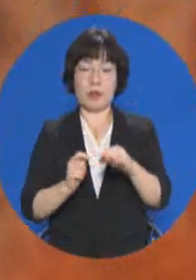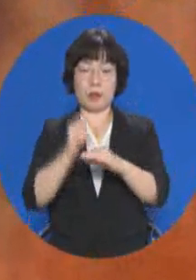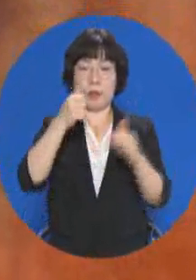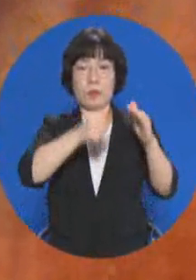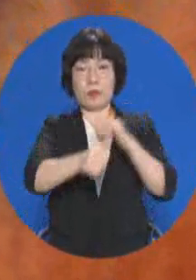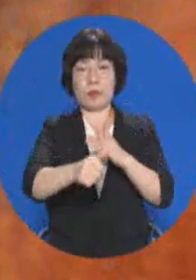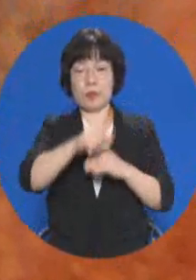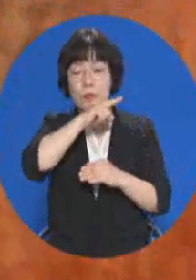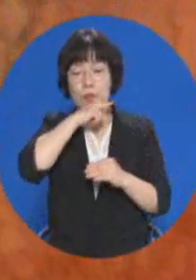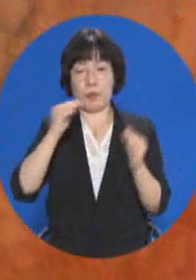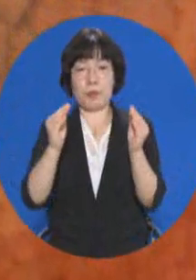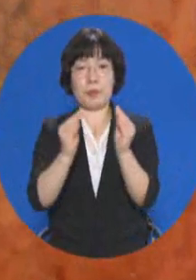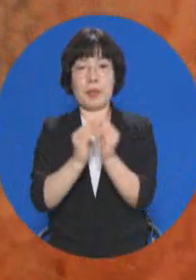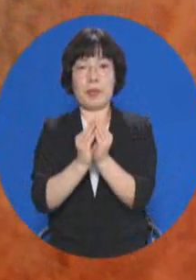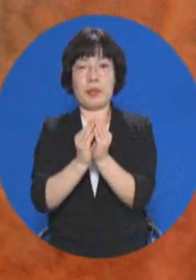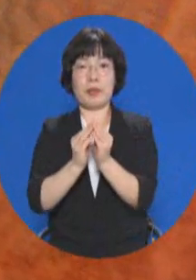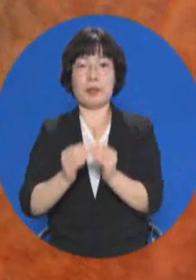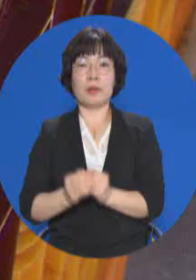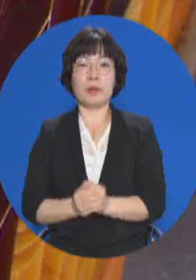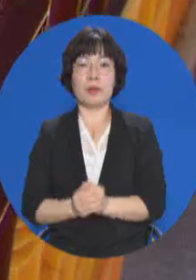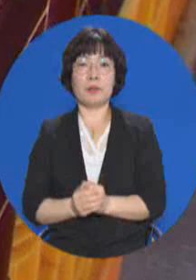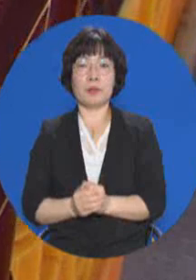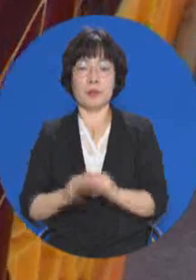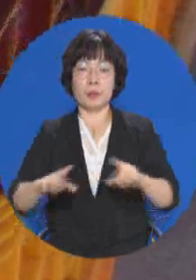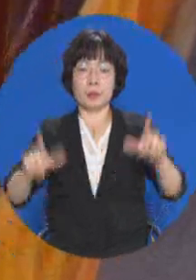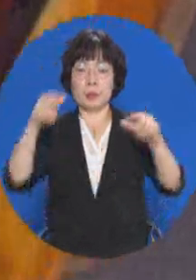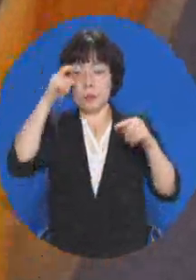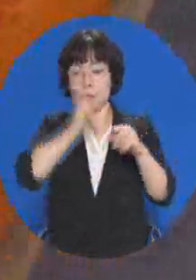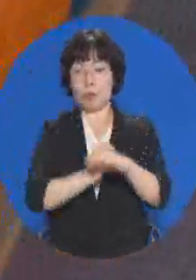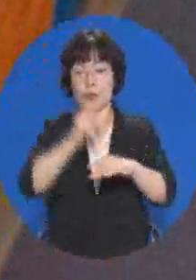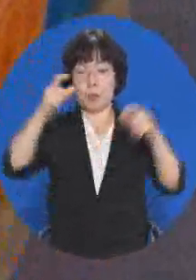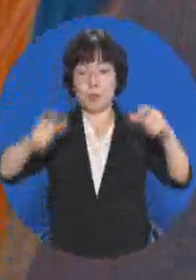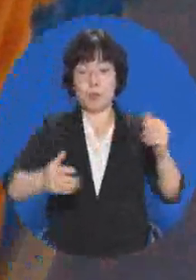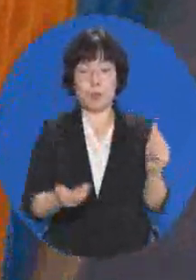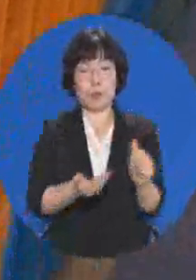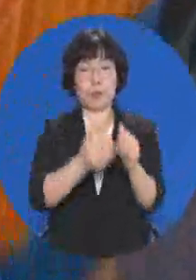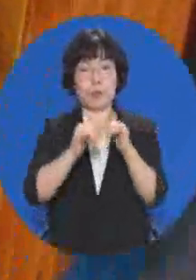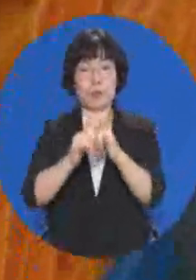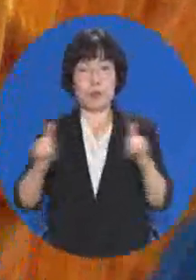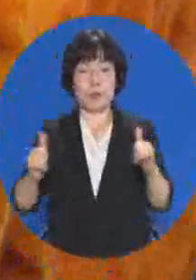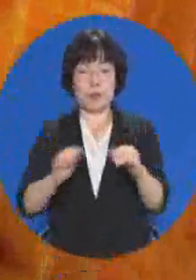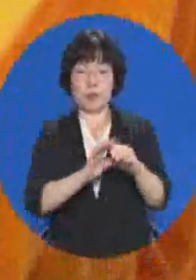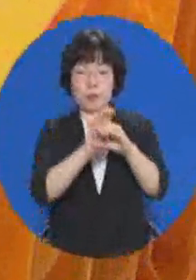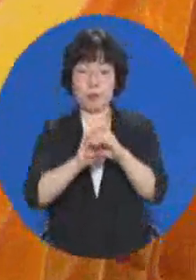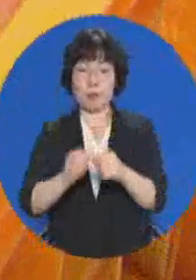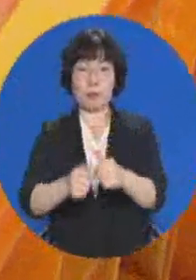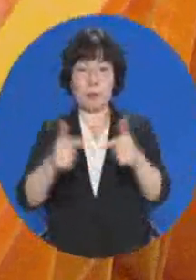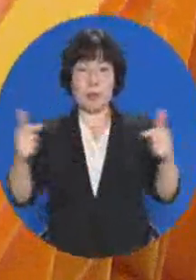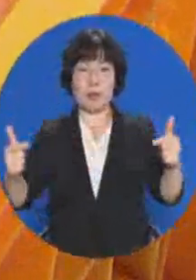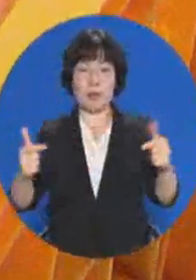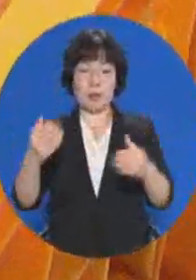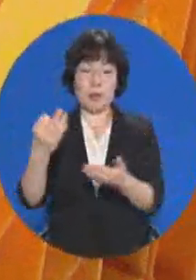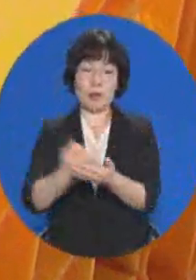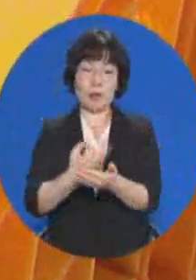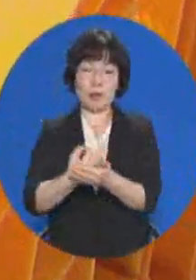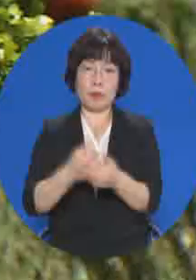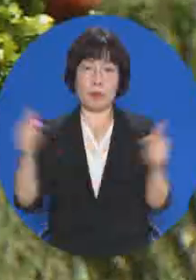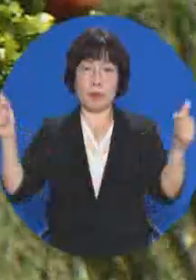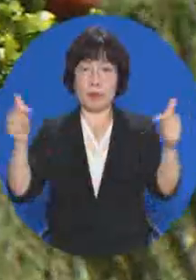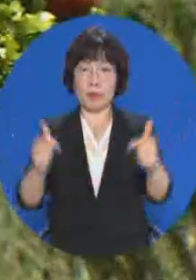대표하는 고소득 작물 석류. 올해 고흥의 석류 재배 농민들은 코로나19 확산에 따른 소비 부진에